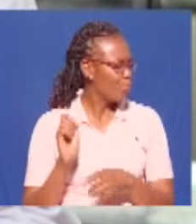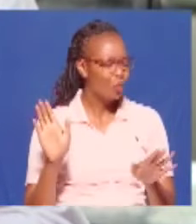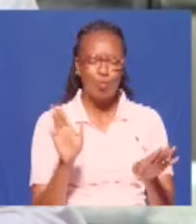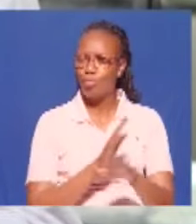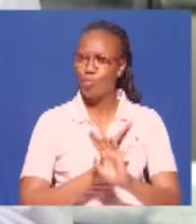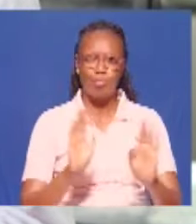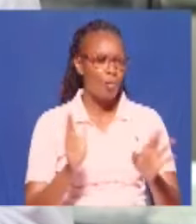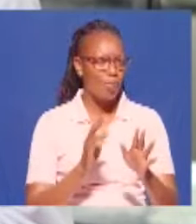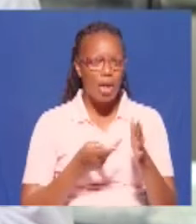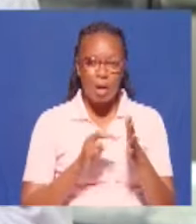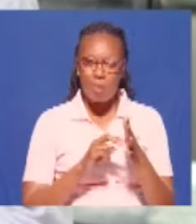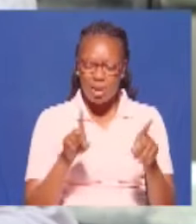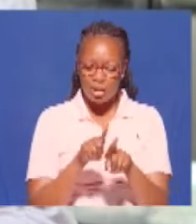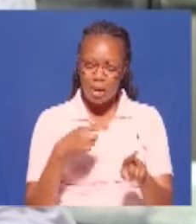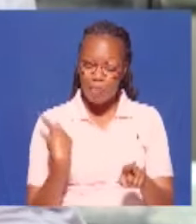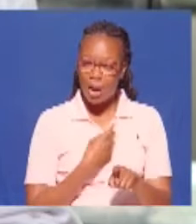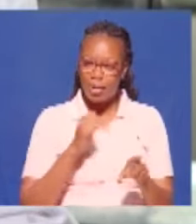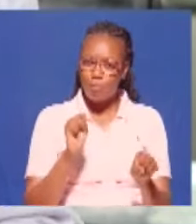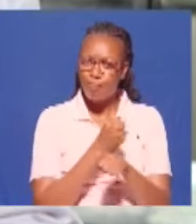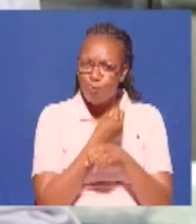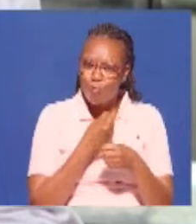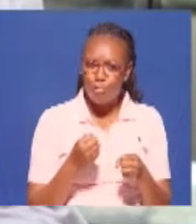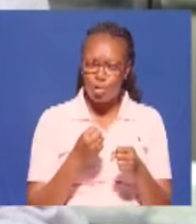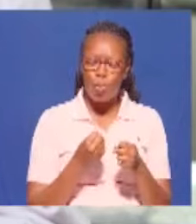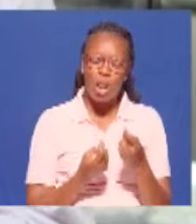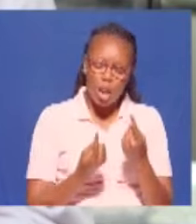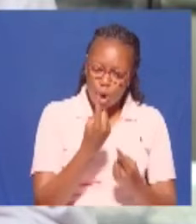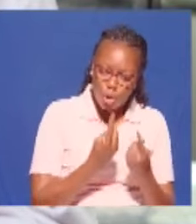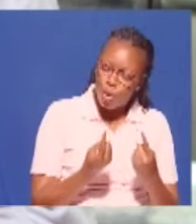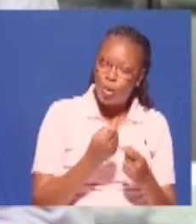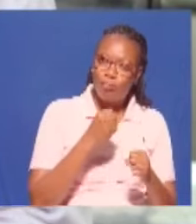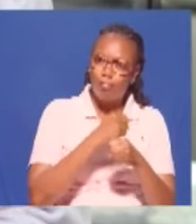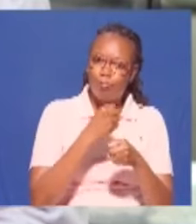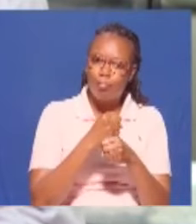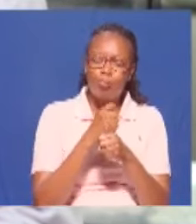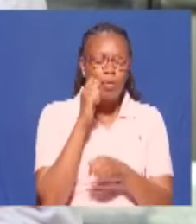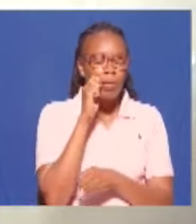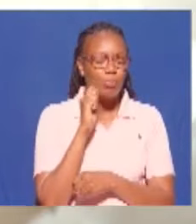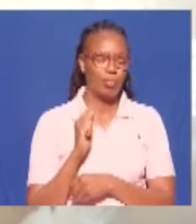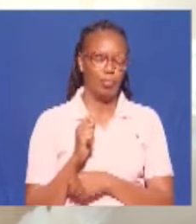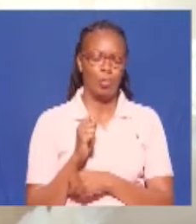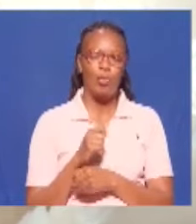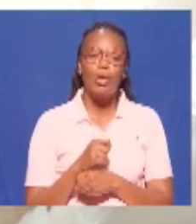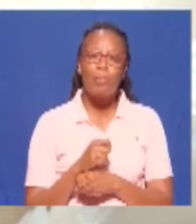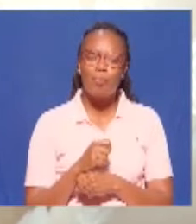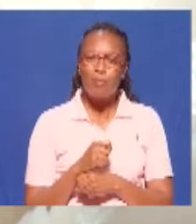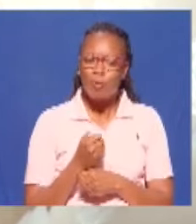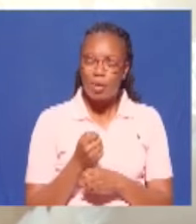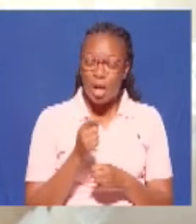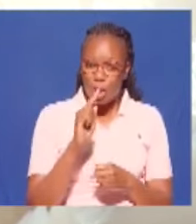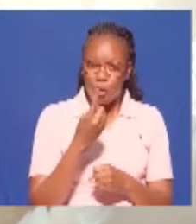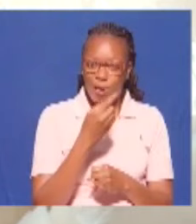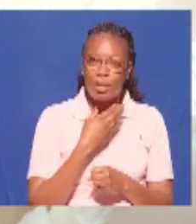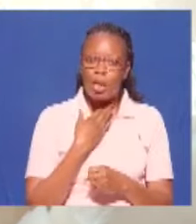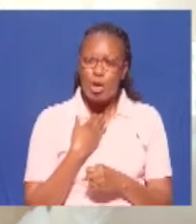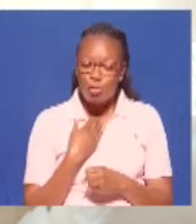hatuwezi weka nyama kwa hiyo sausage ndio meet the qualification of being a vegetarian sausage. Kwanza kabisa, kabla ya